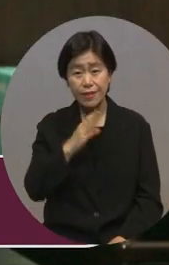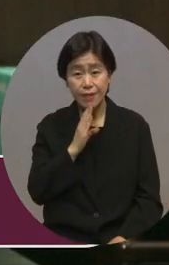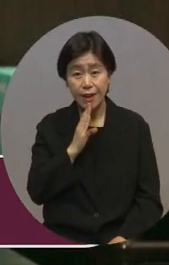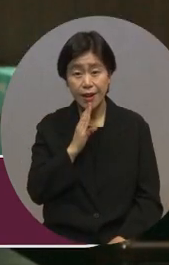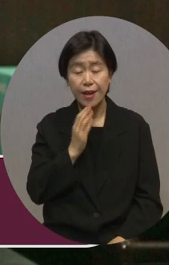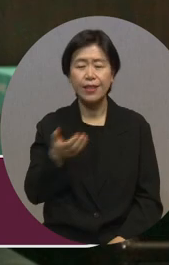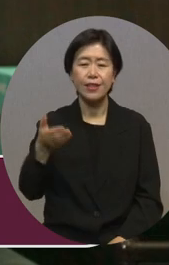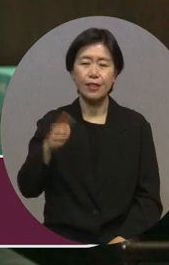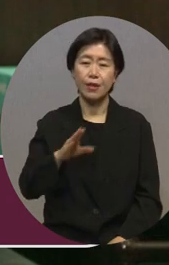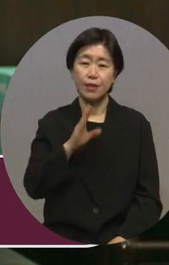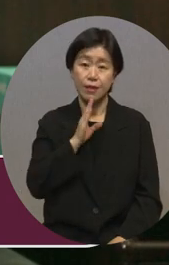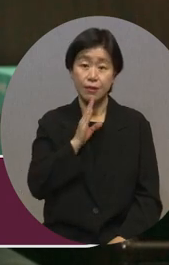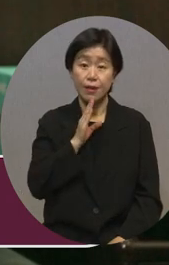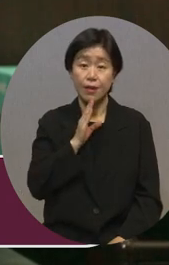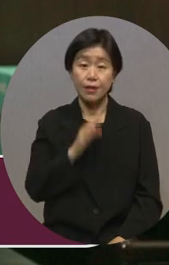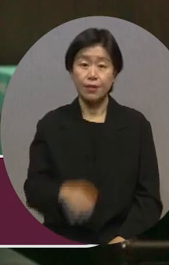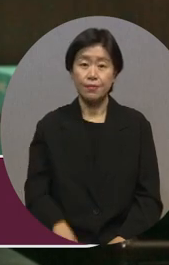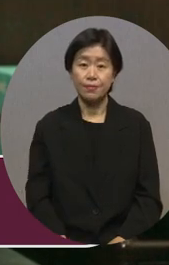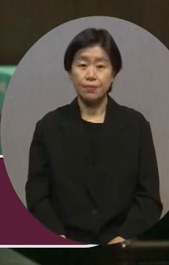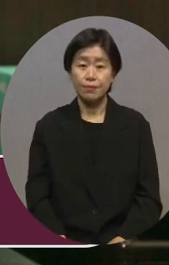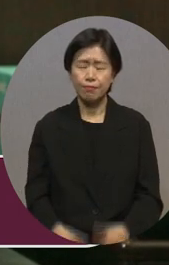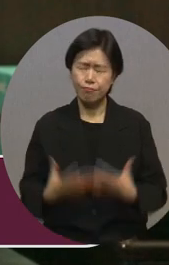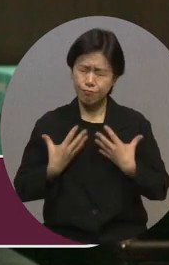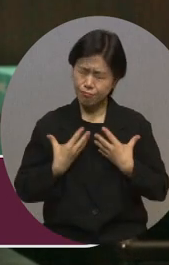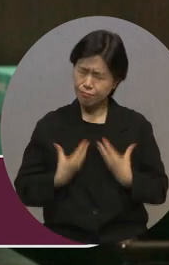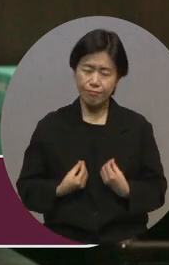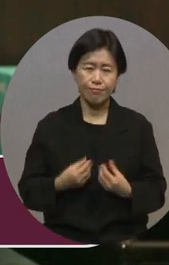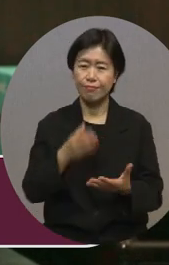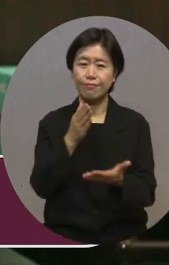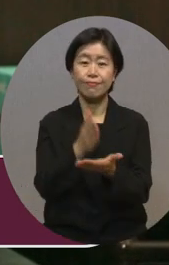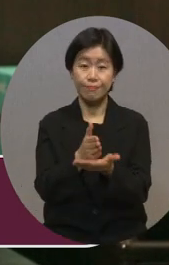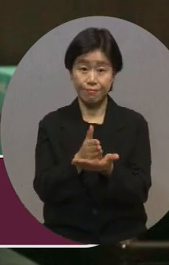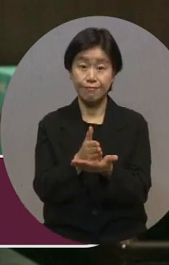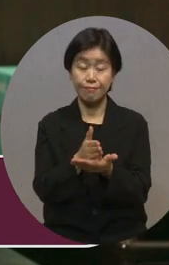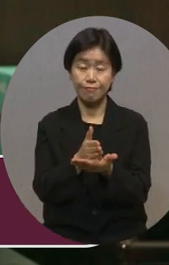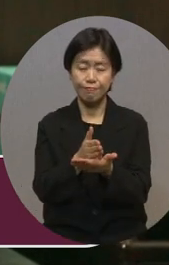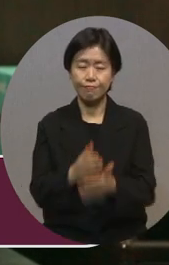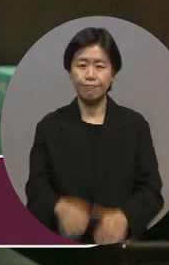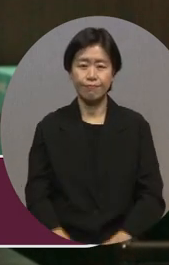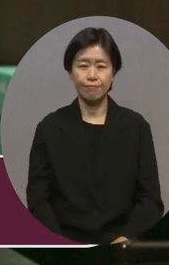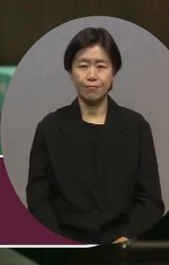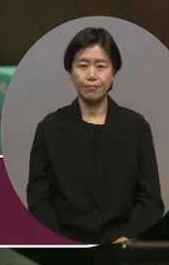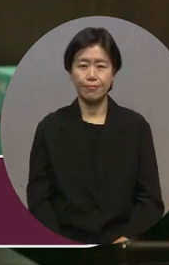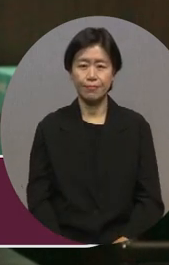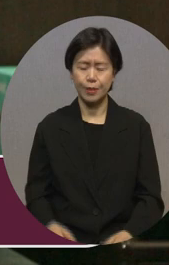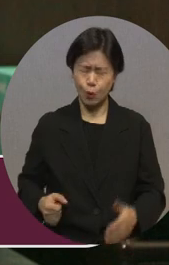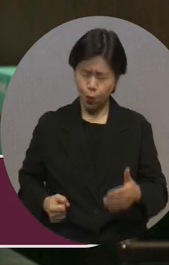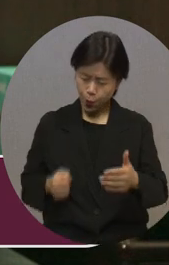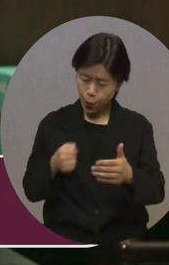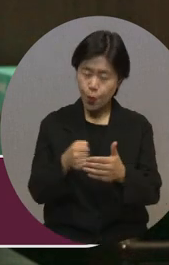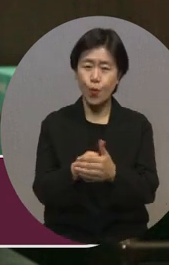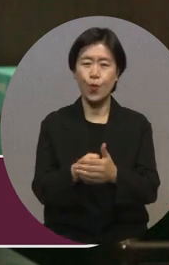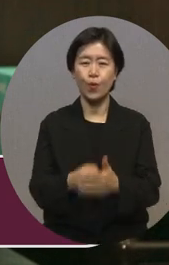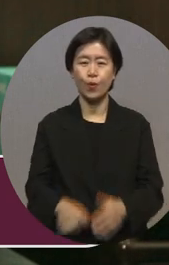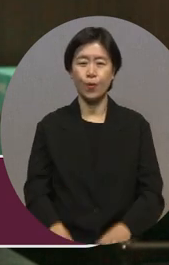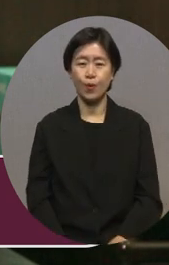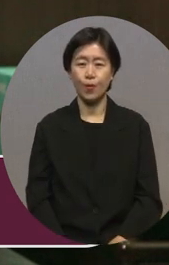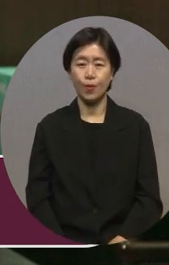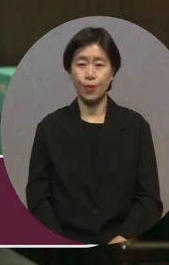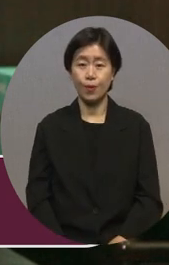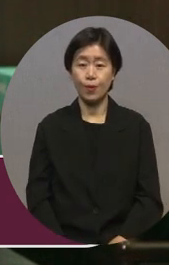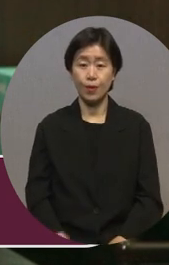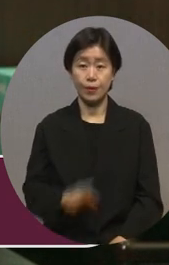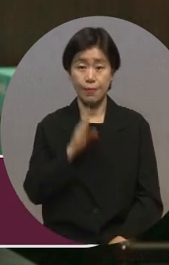직장인들 힘드신 분도 이 시간 계시겠지만은 절대로 좌절하지 마시고 용기 내시고